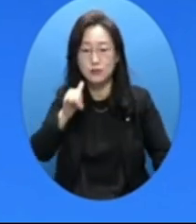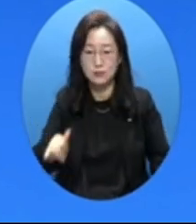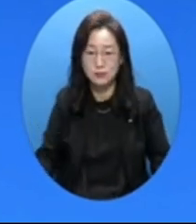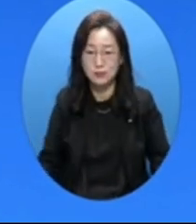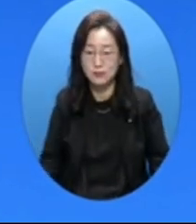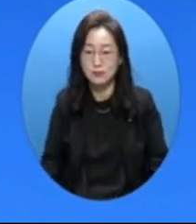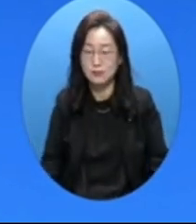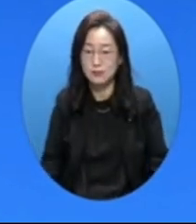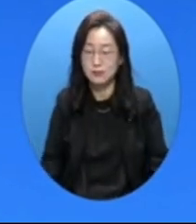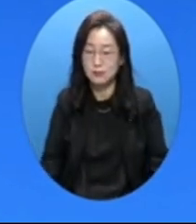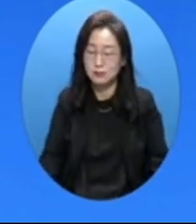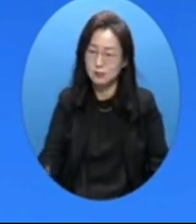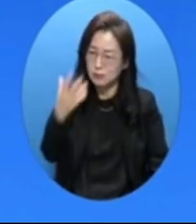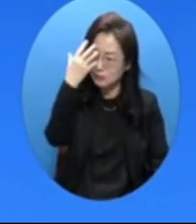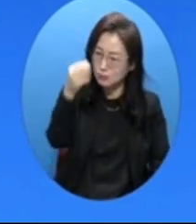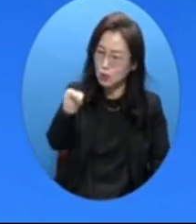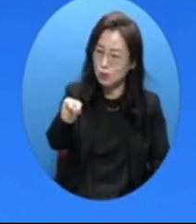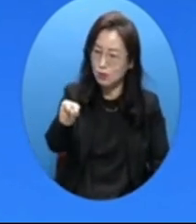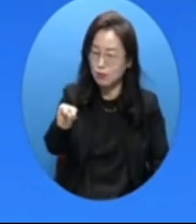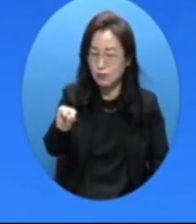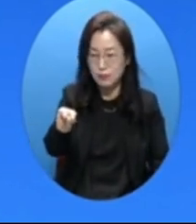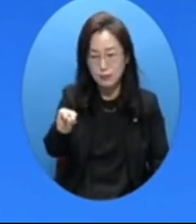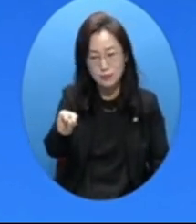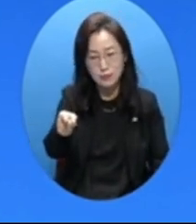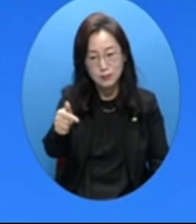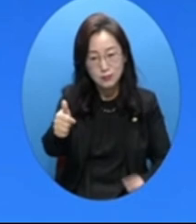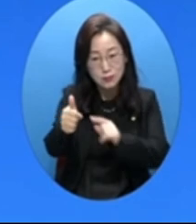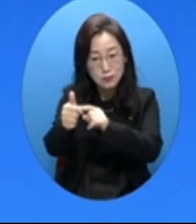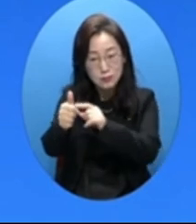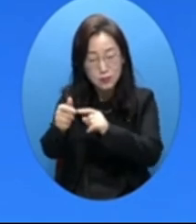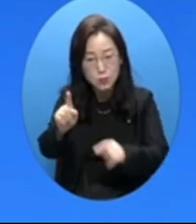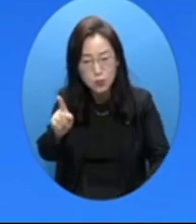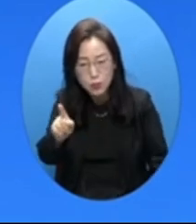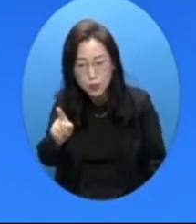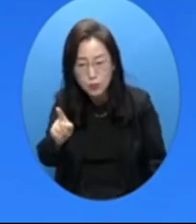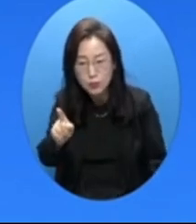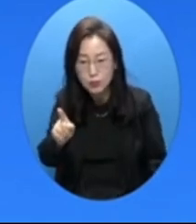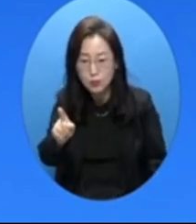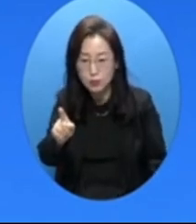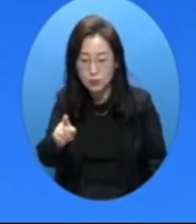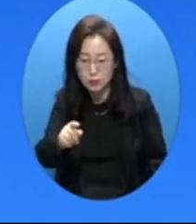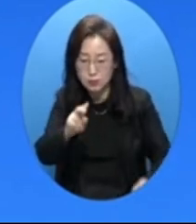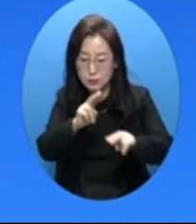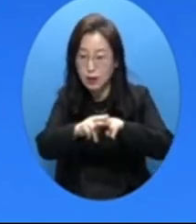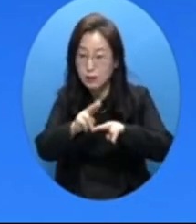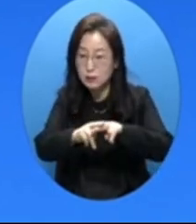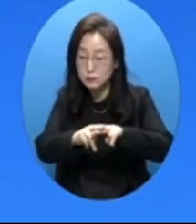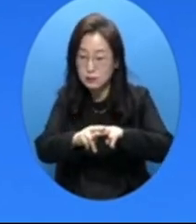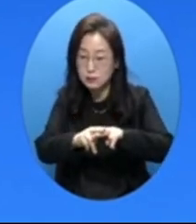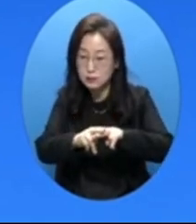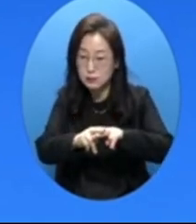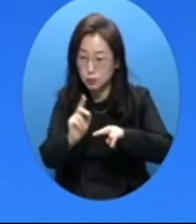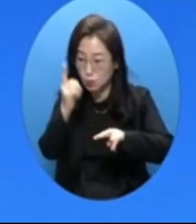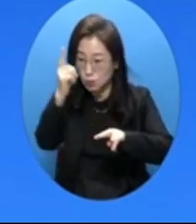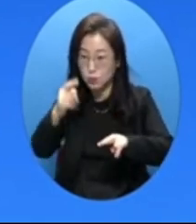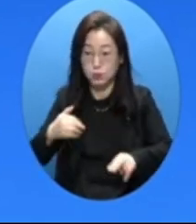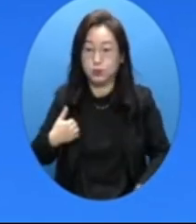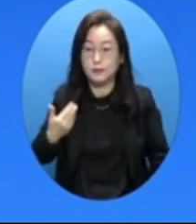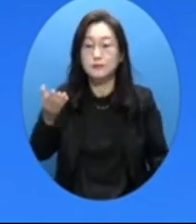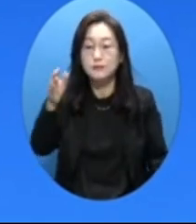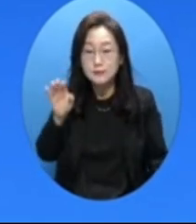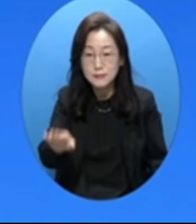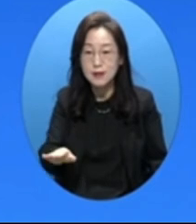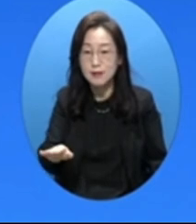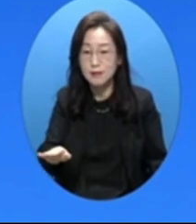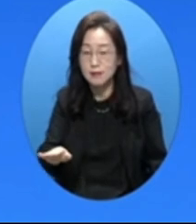저는 그분을 볼 때 그분이 어떤지 어떤 그 자리에 있는지 몰라도